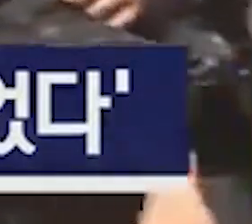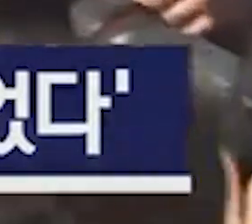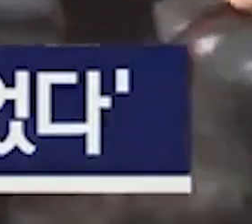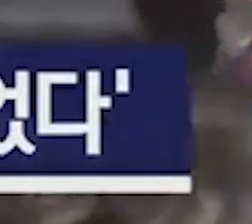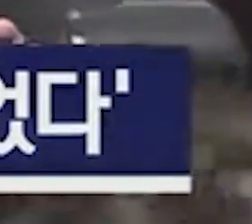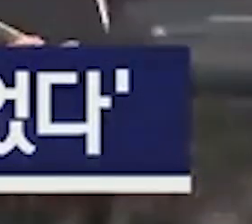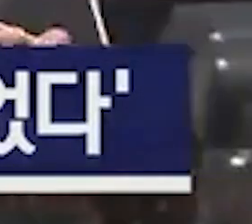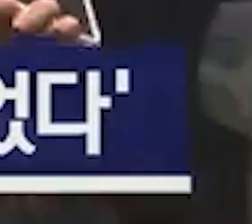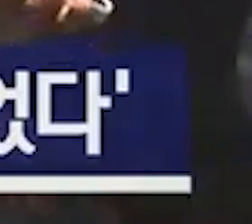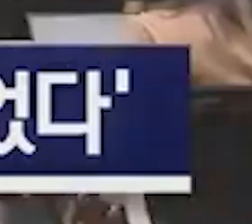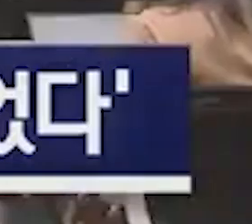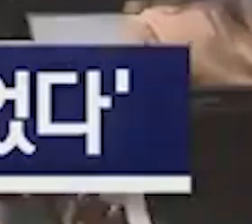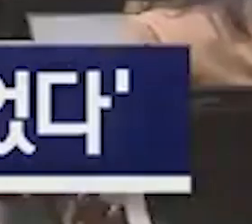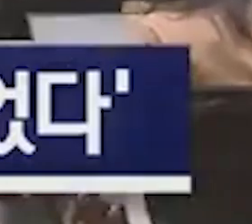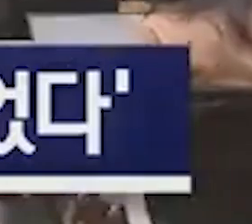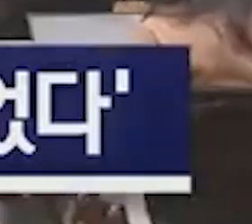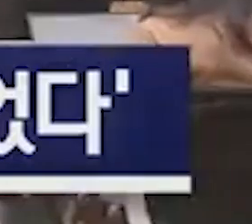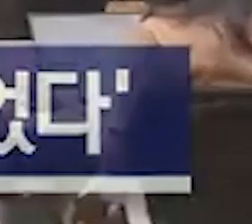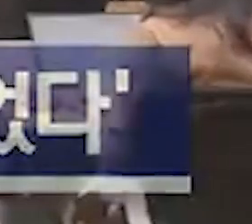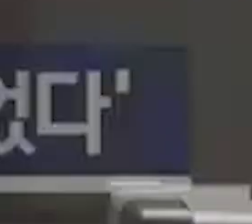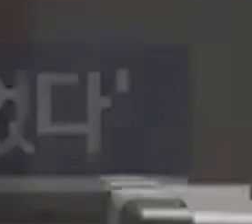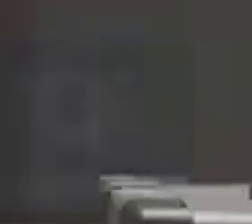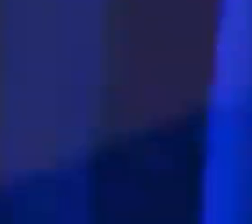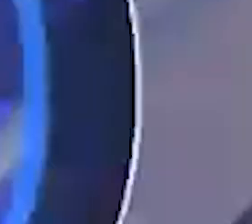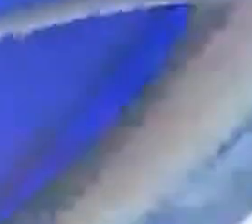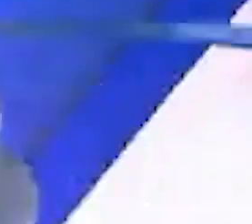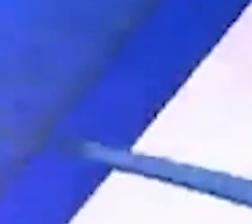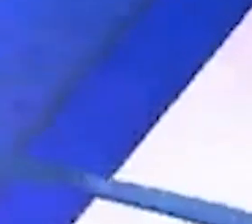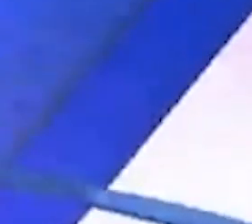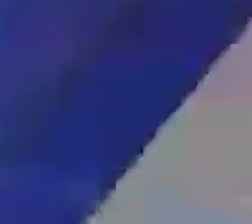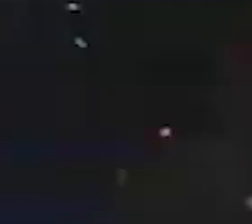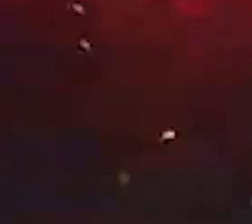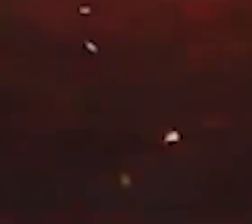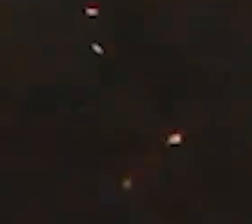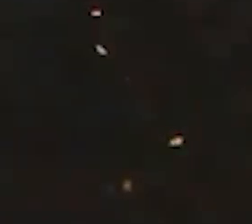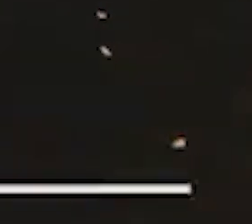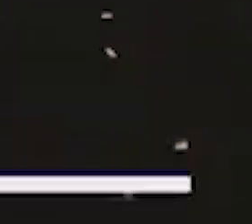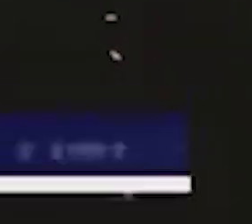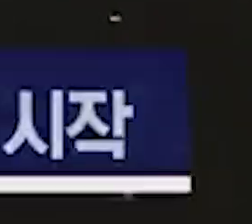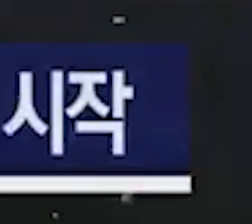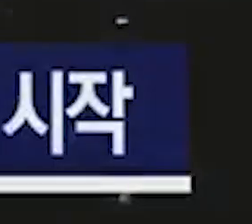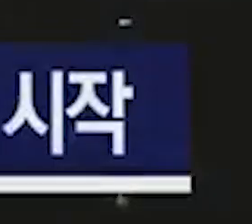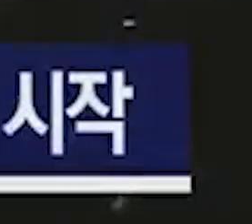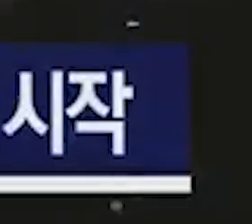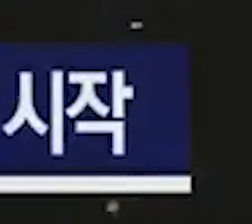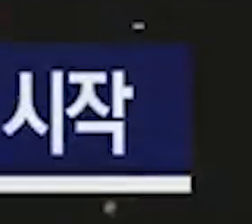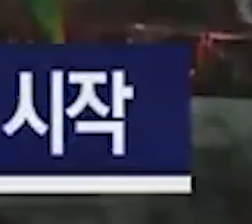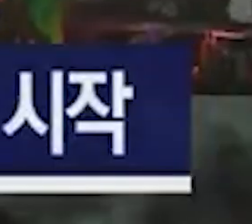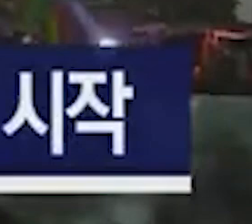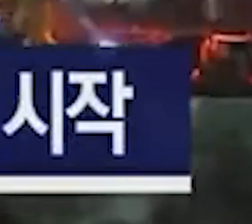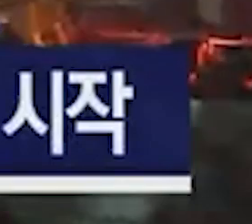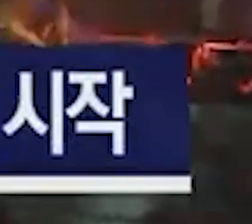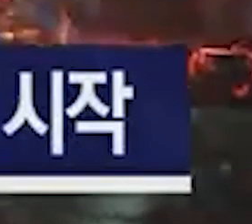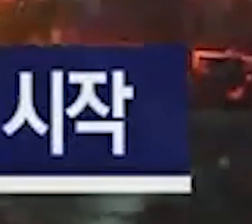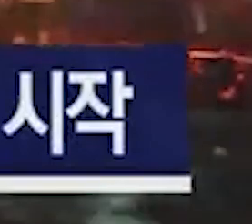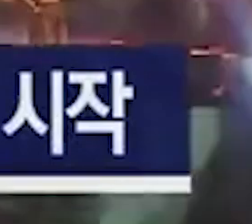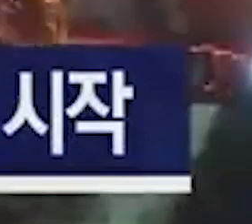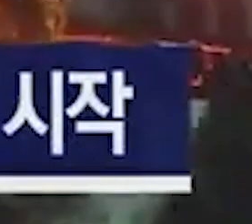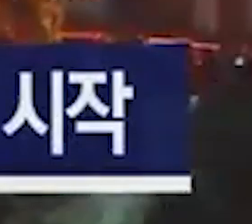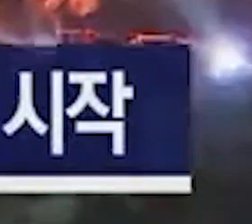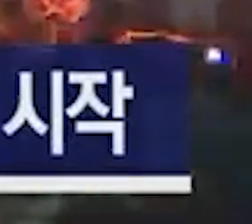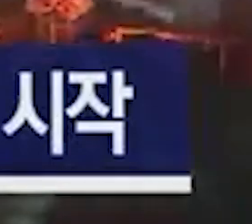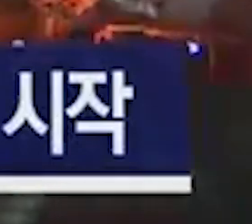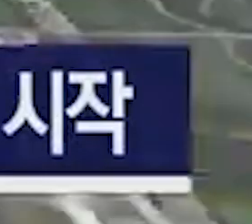결정을 내린 전 씨를 향해 따뜻한 위로와 고마움을 전했습니다. 10년 만에 돌아온 순천만 국회 정원 박람회가